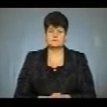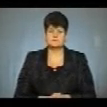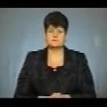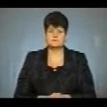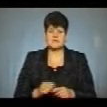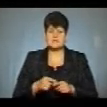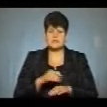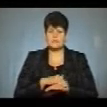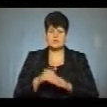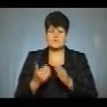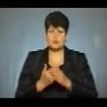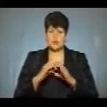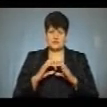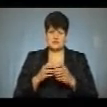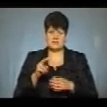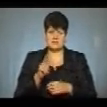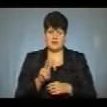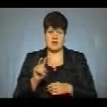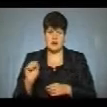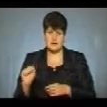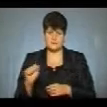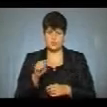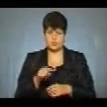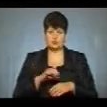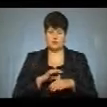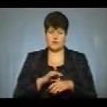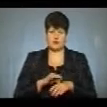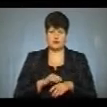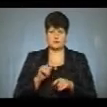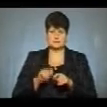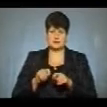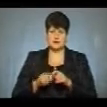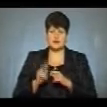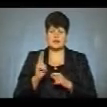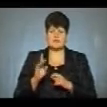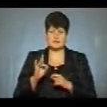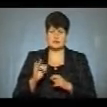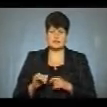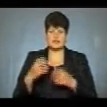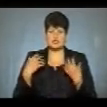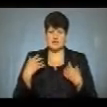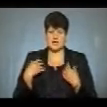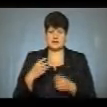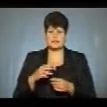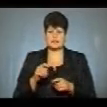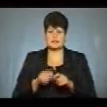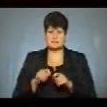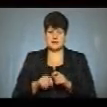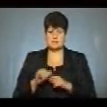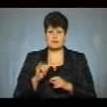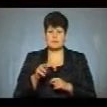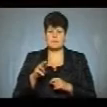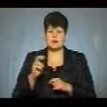Це вулиця Новий Світ, 2А. Тут проводить рейд за допомогою квадрокоптера начальник муніципальної інспекції Ігор